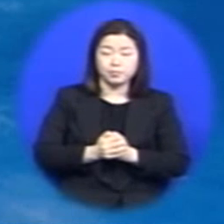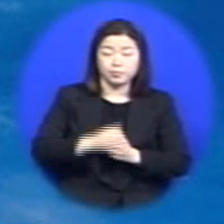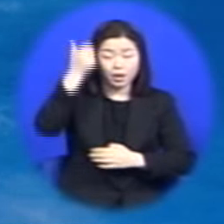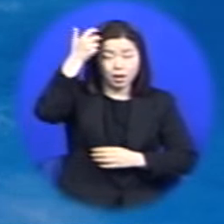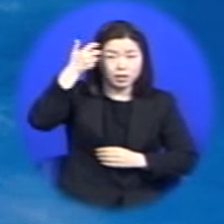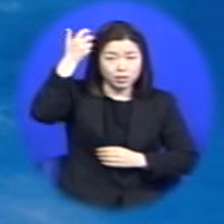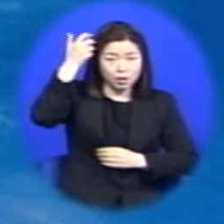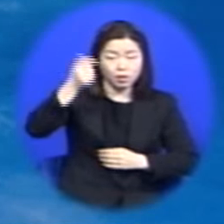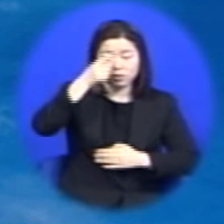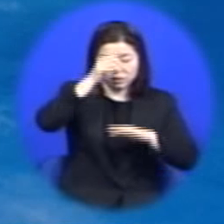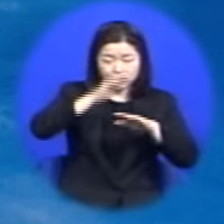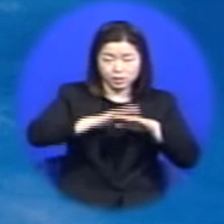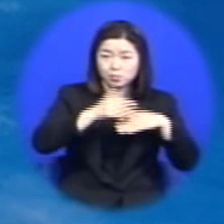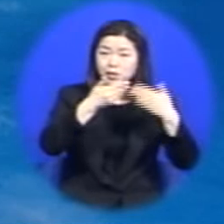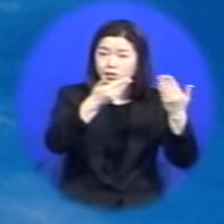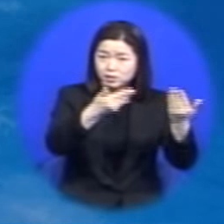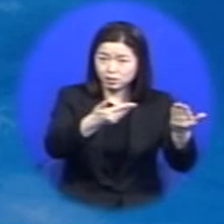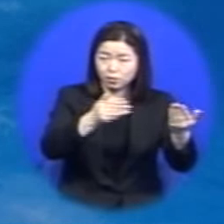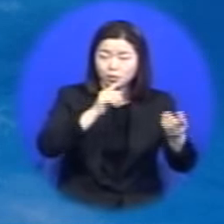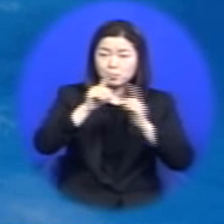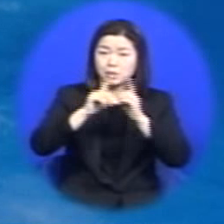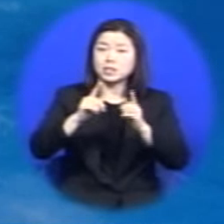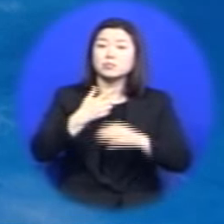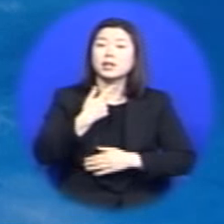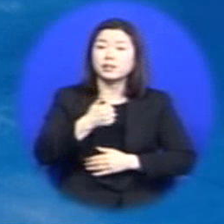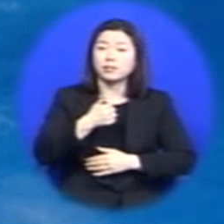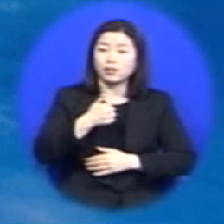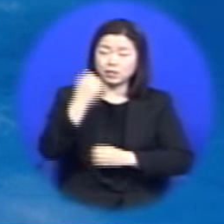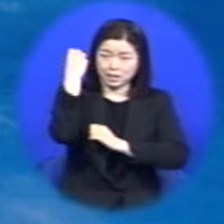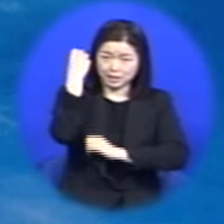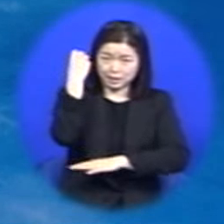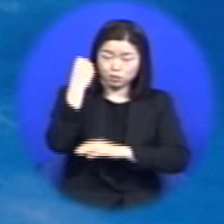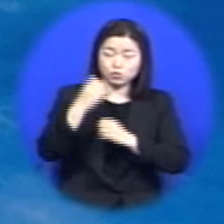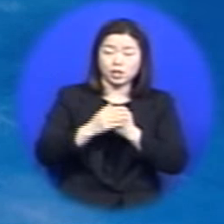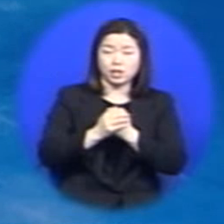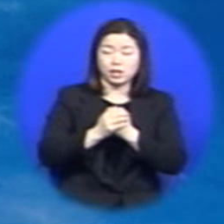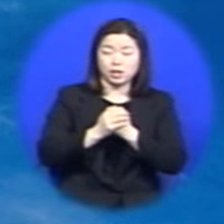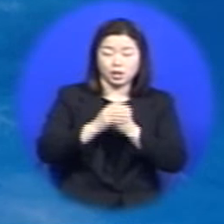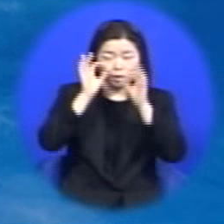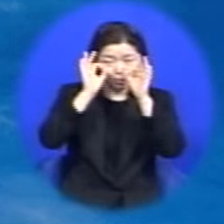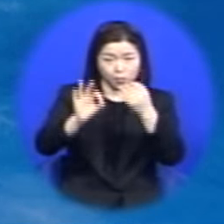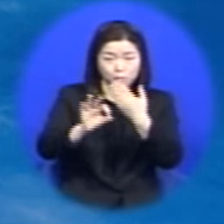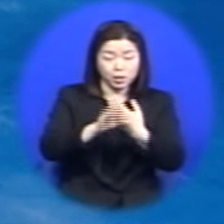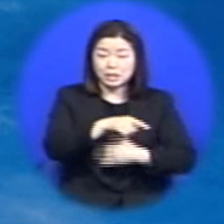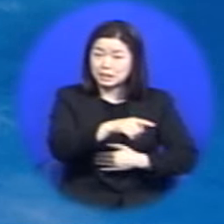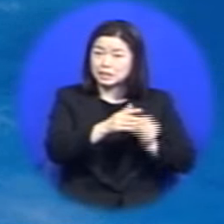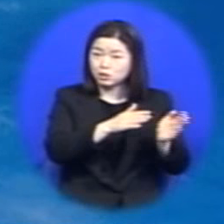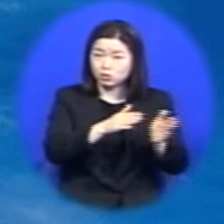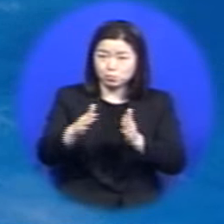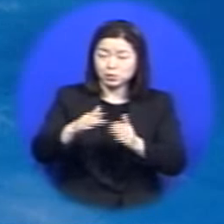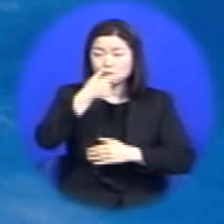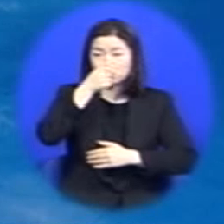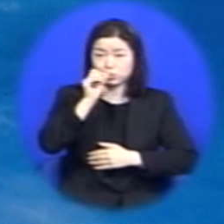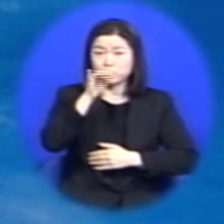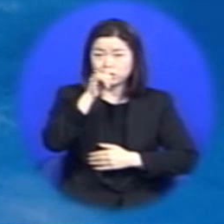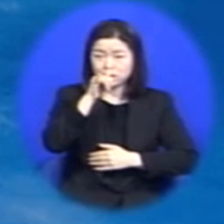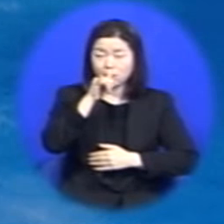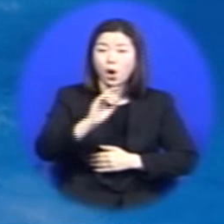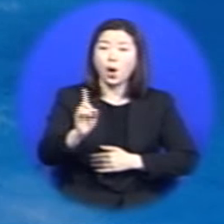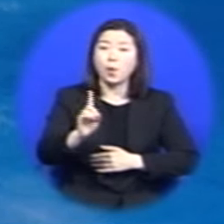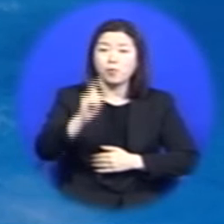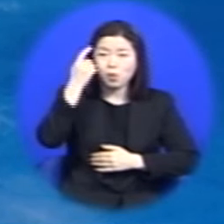영으로 예배하라고 말씀하셨던 것의 기준에 비추어 보면 이 준비는 부족함이 있습니다. 무엇이